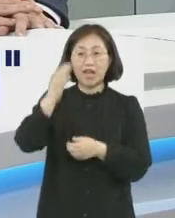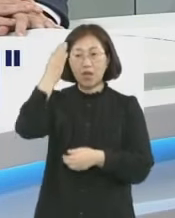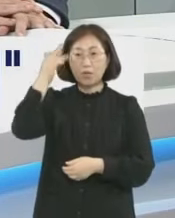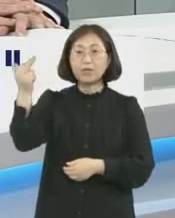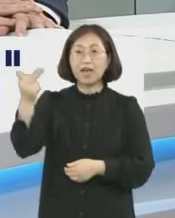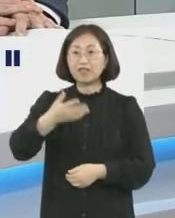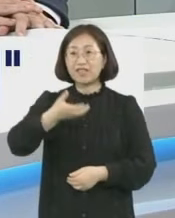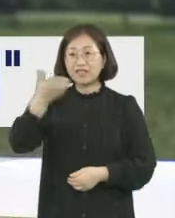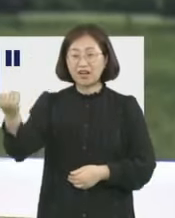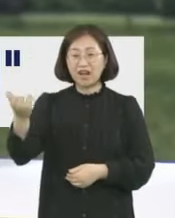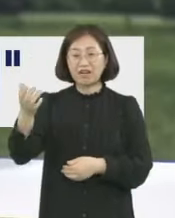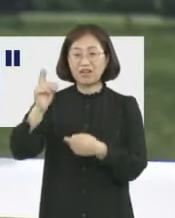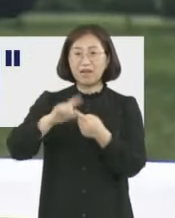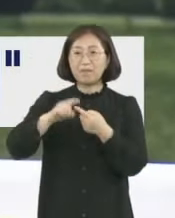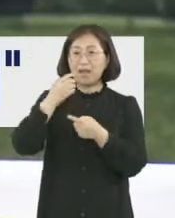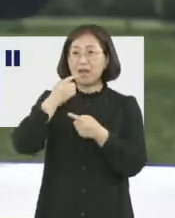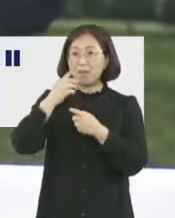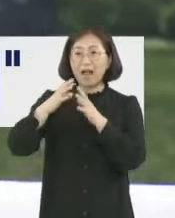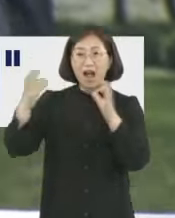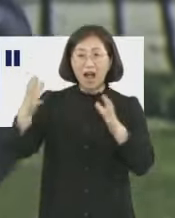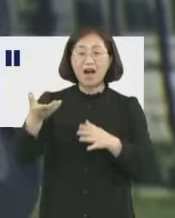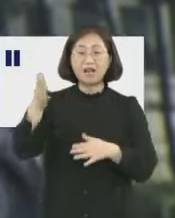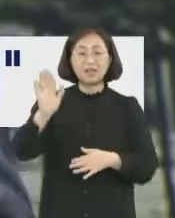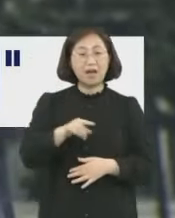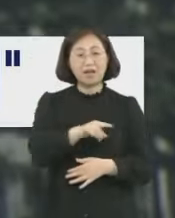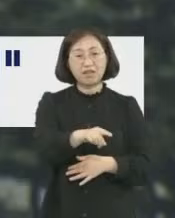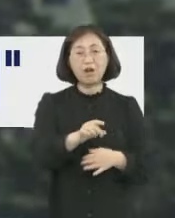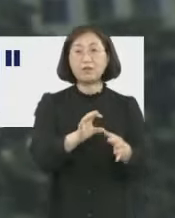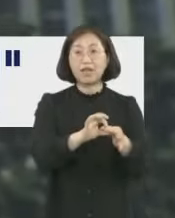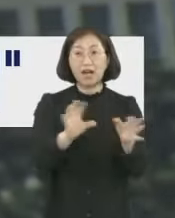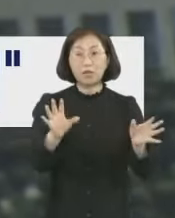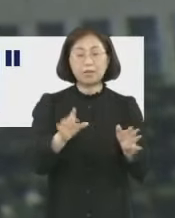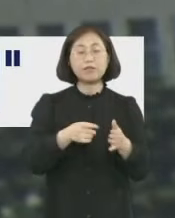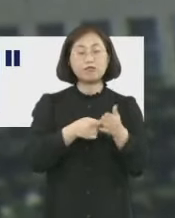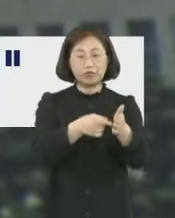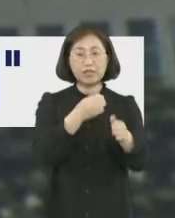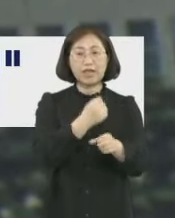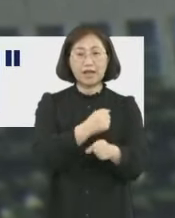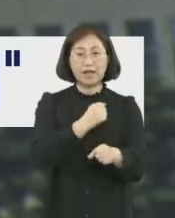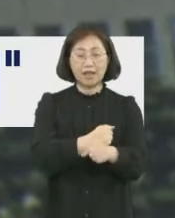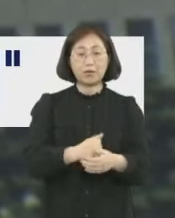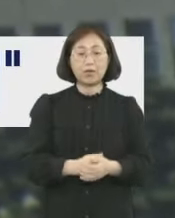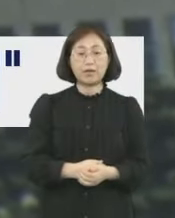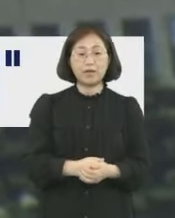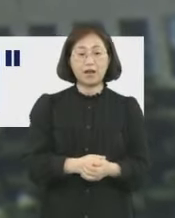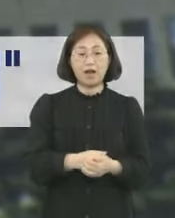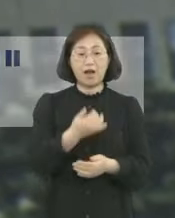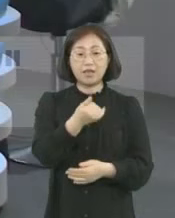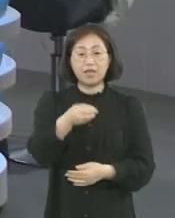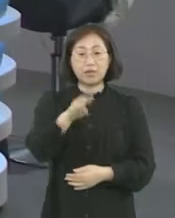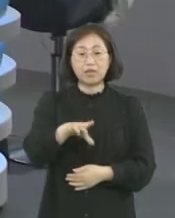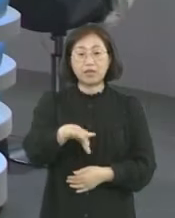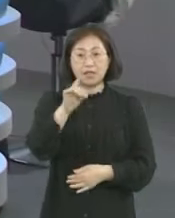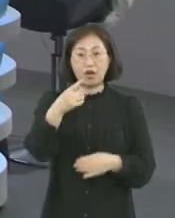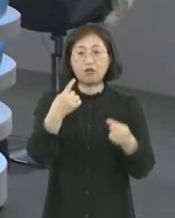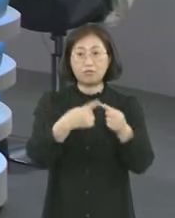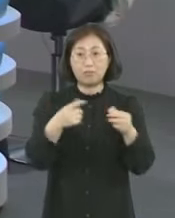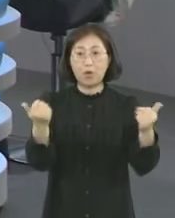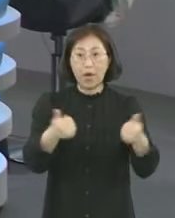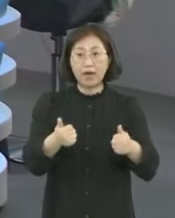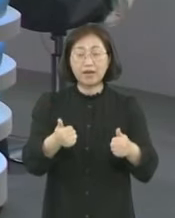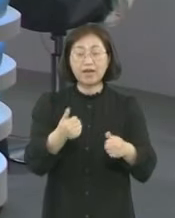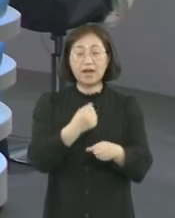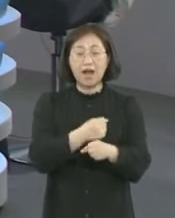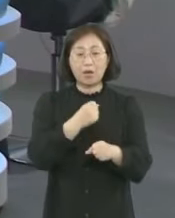세종 집무실 설치는 이와는 별개라는 겁니다. 윤 당선인이 세종에서 첫 국무회의를 열겠다며 세종